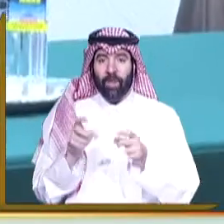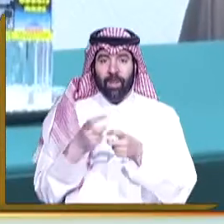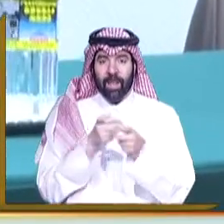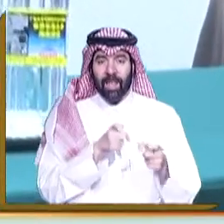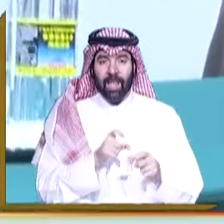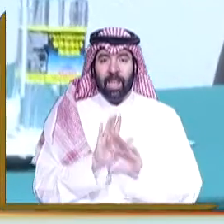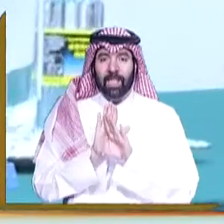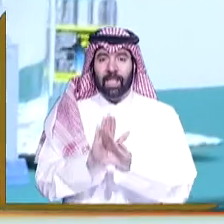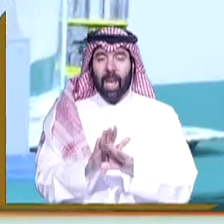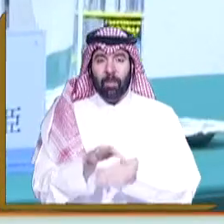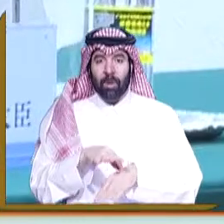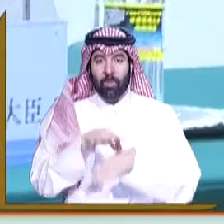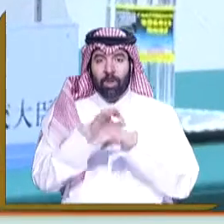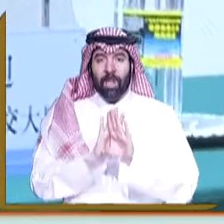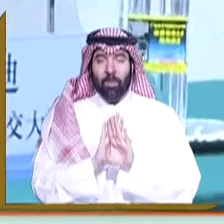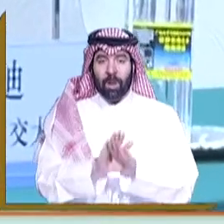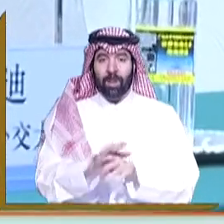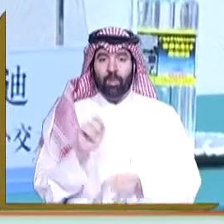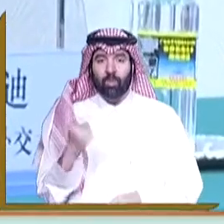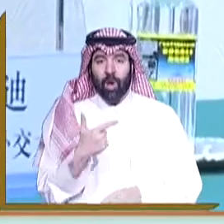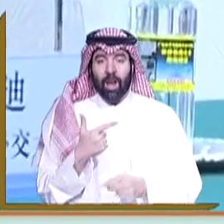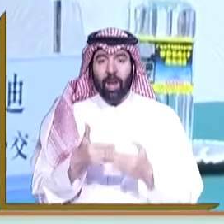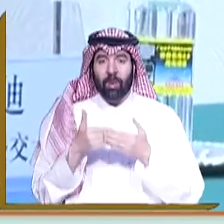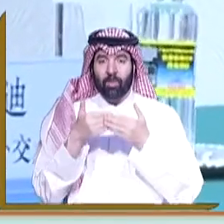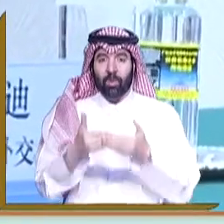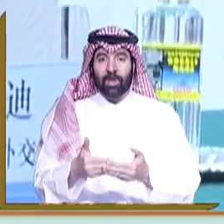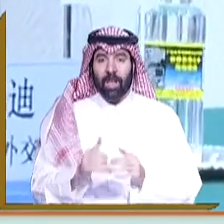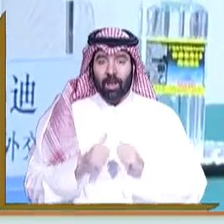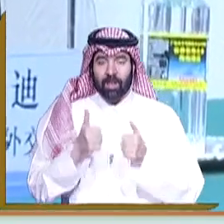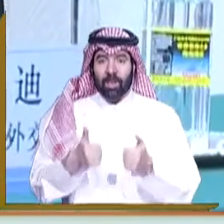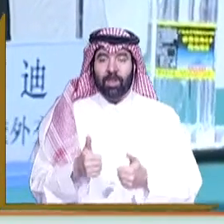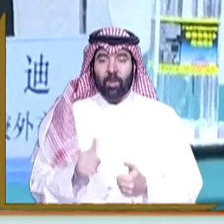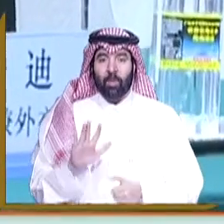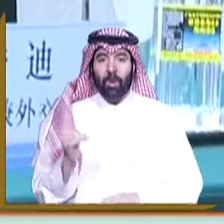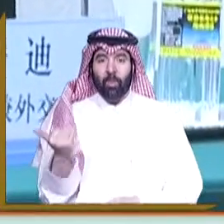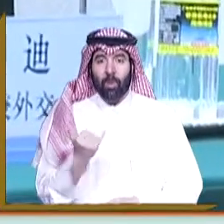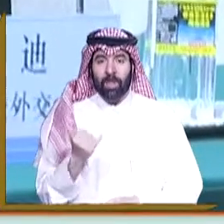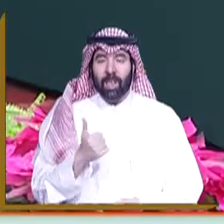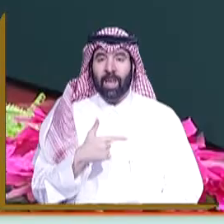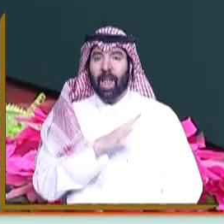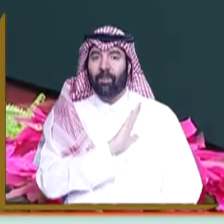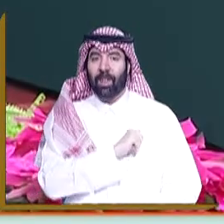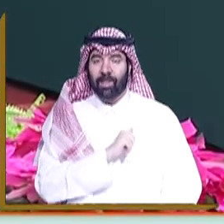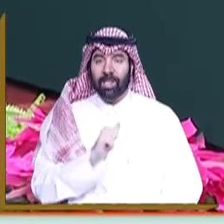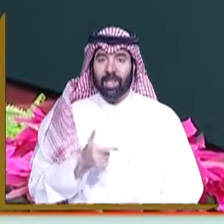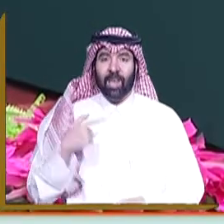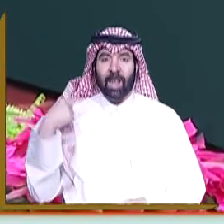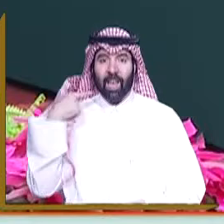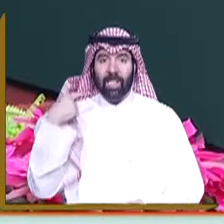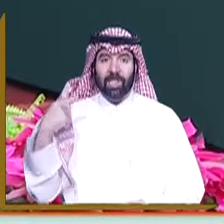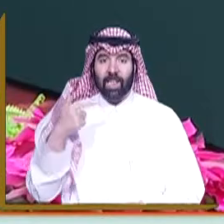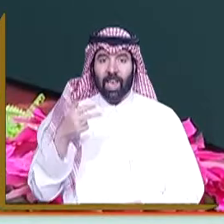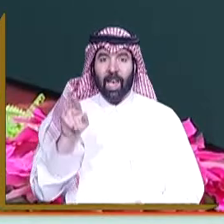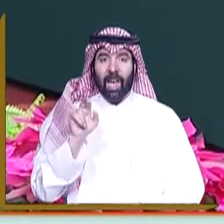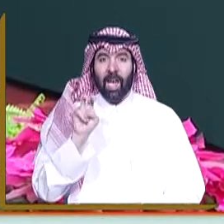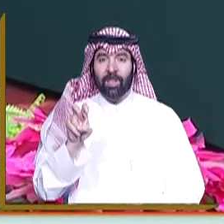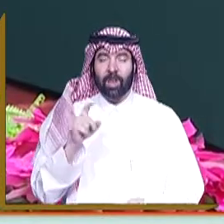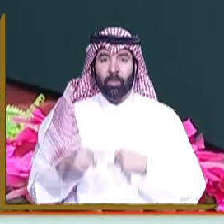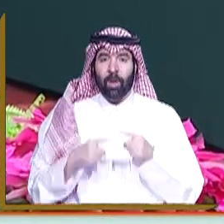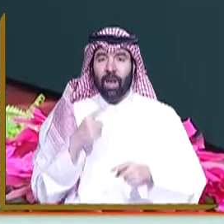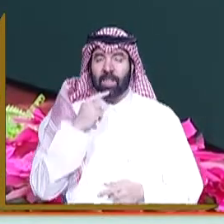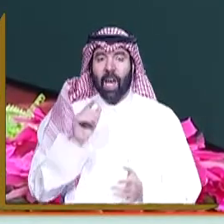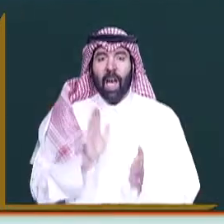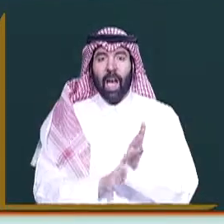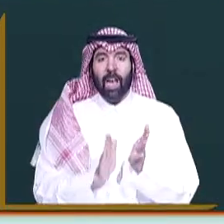المساعدات الإغاثية بشكل فوري إلى قطاع غزة. هذا ووصف وزير الخارجية الوضع في غزة